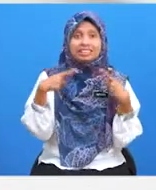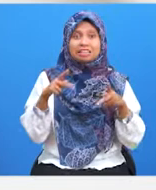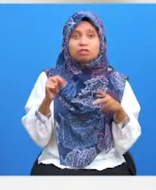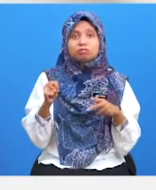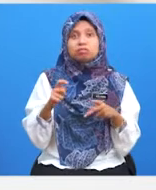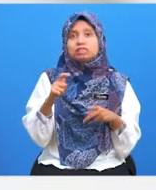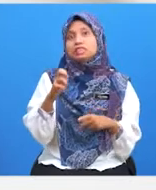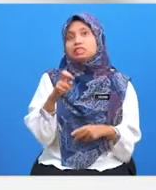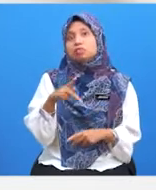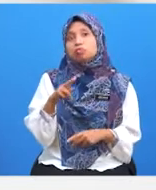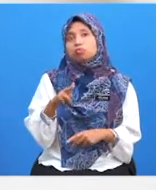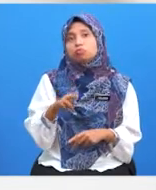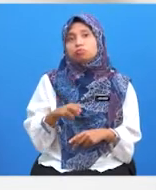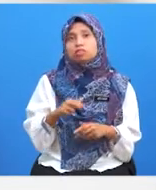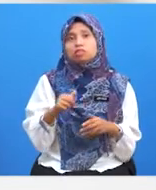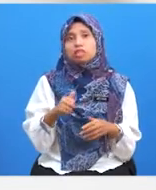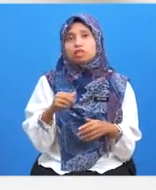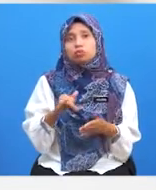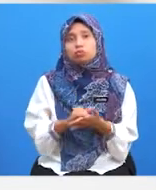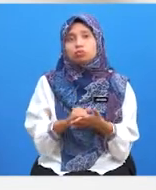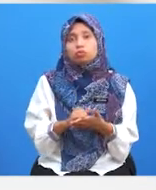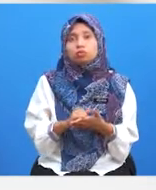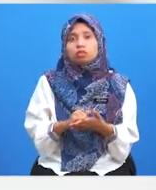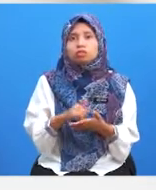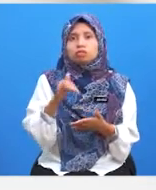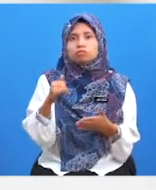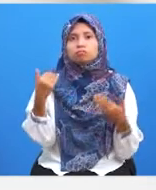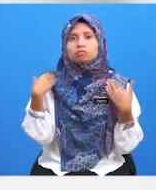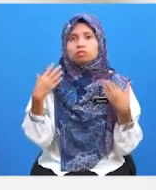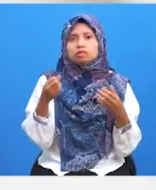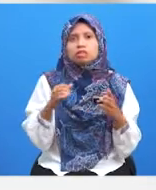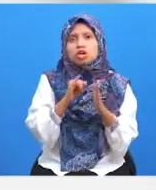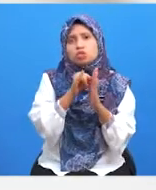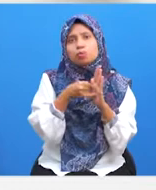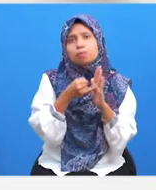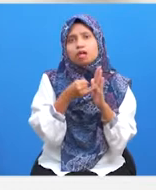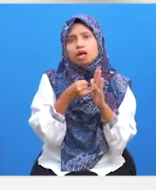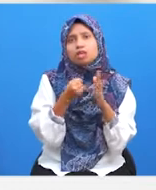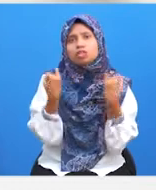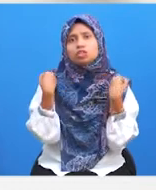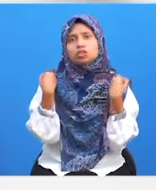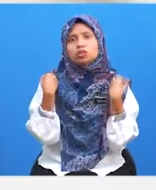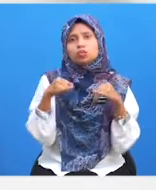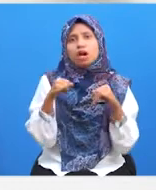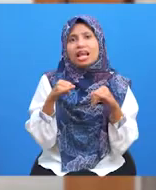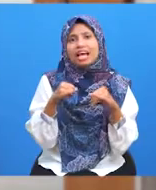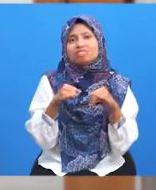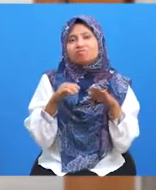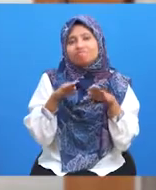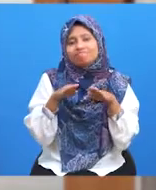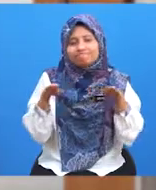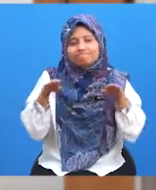ialah pasarannya mengalami jumlah jualan yang Static yakni jadi